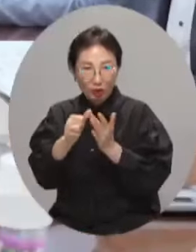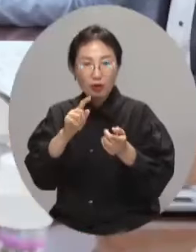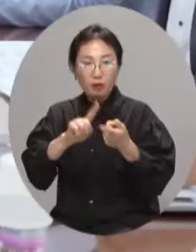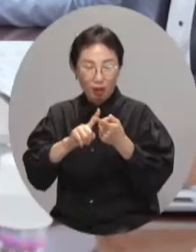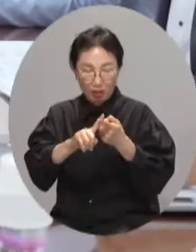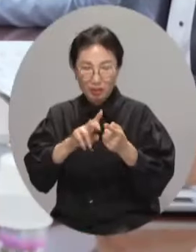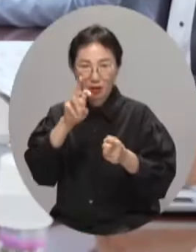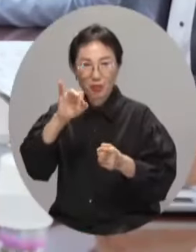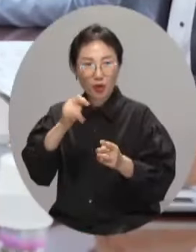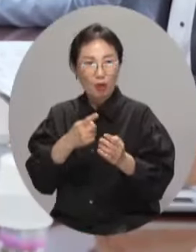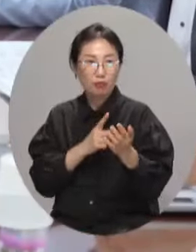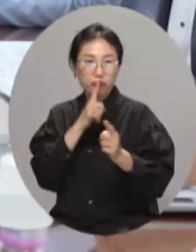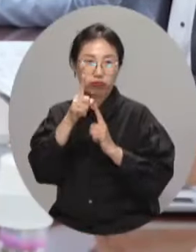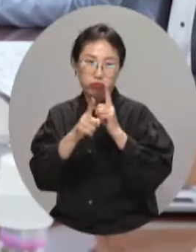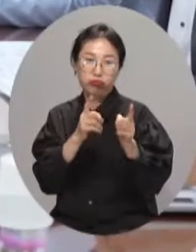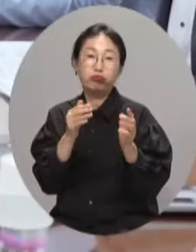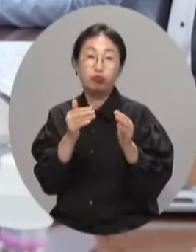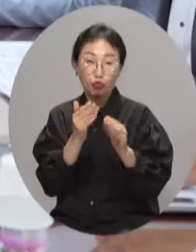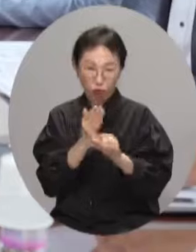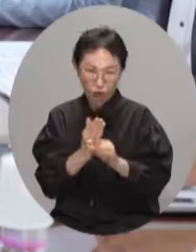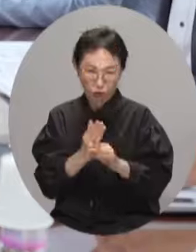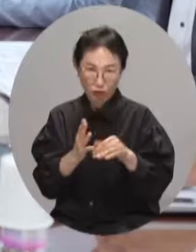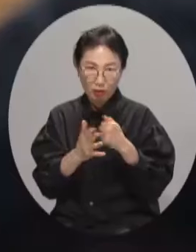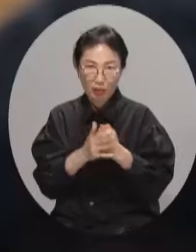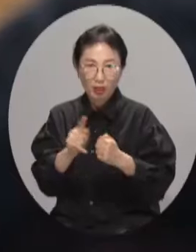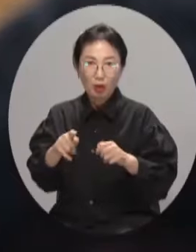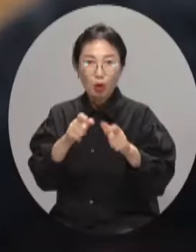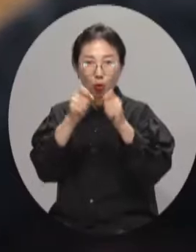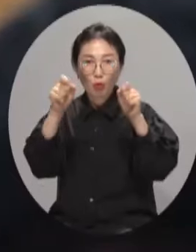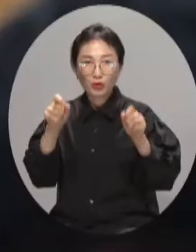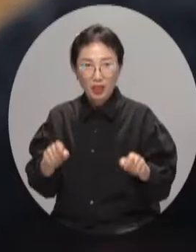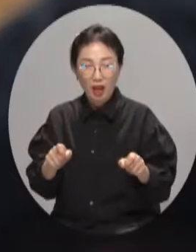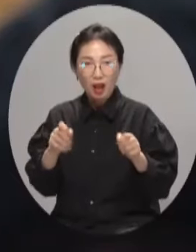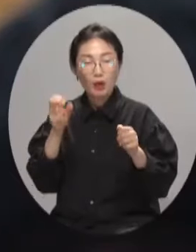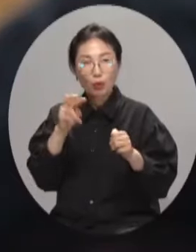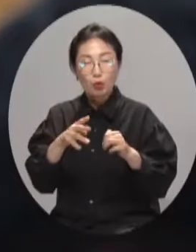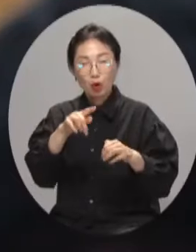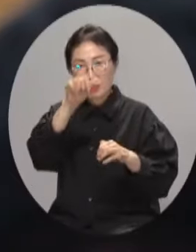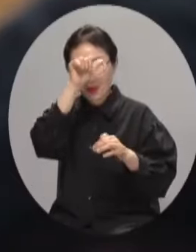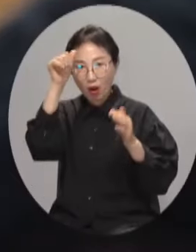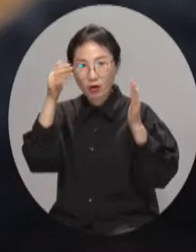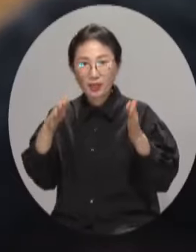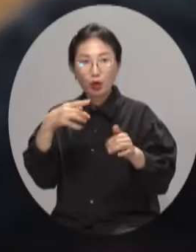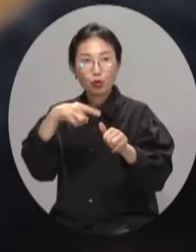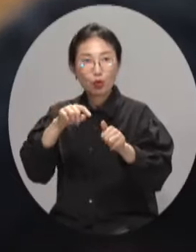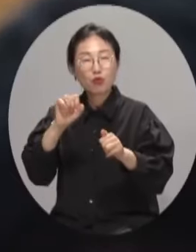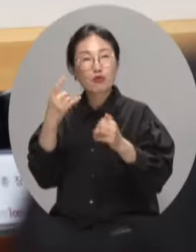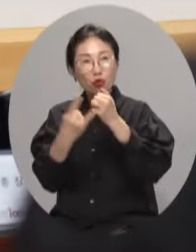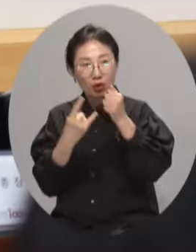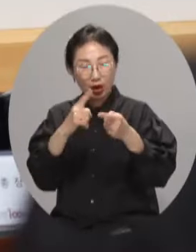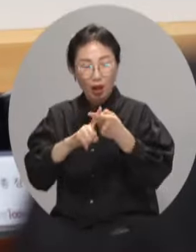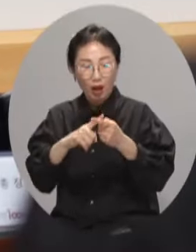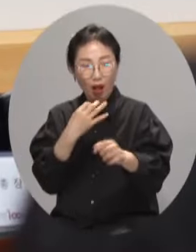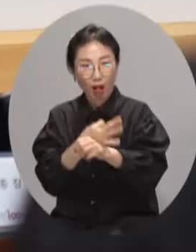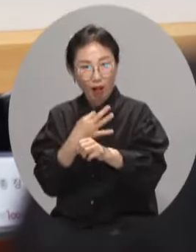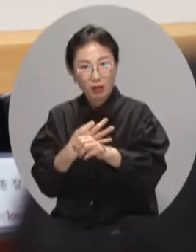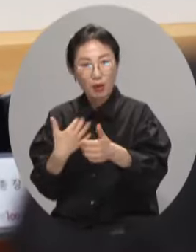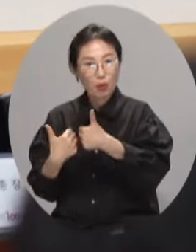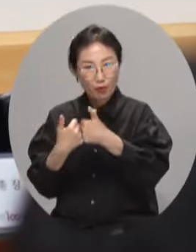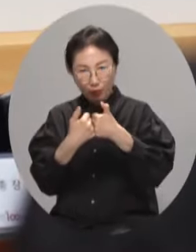밝혔습니다. 전북대는 총학생회와 총동창회, 평생교육원 등과 차례로 간담회를 갖고 의견을